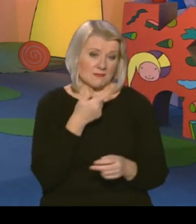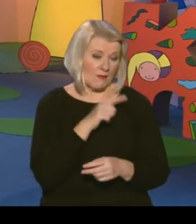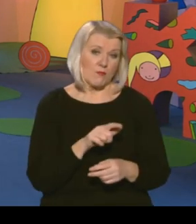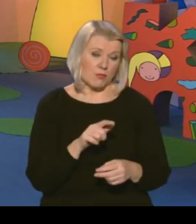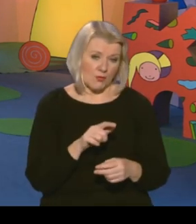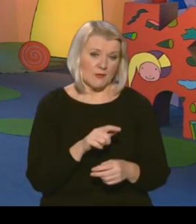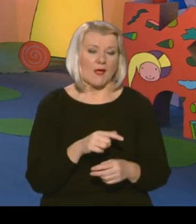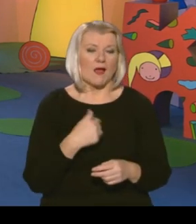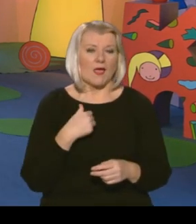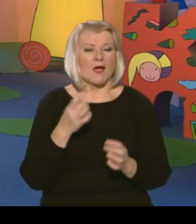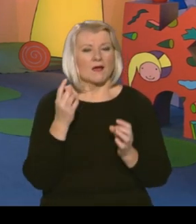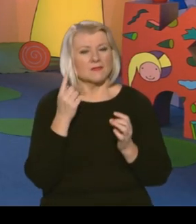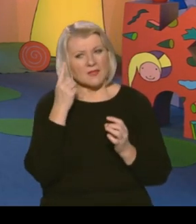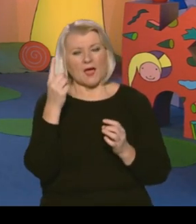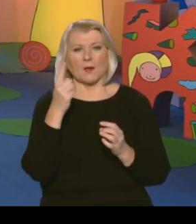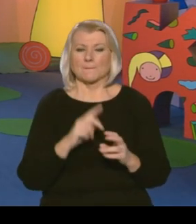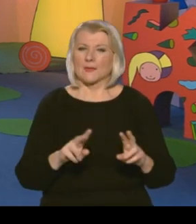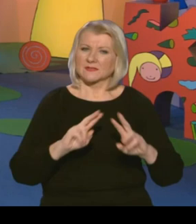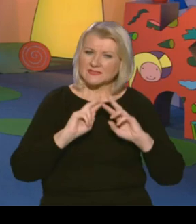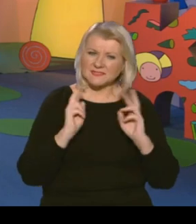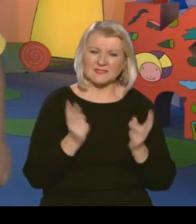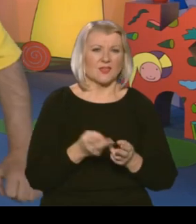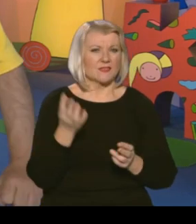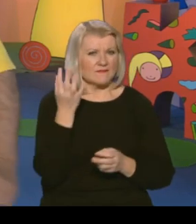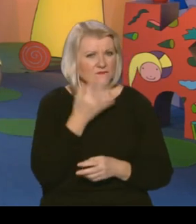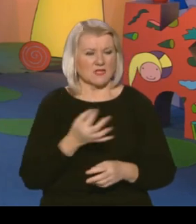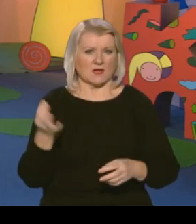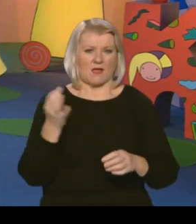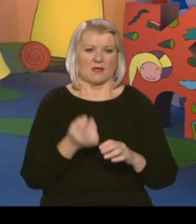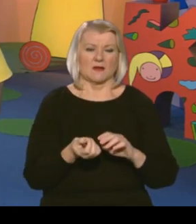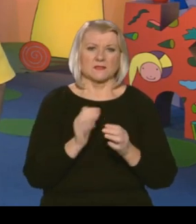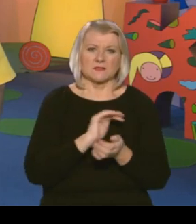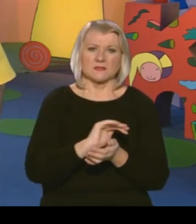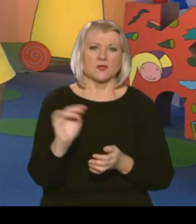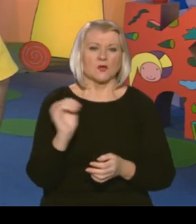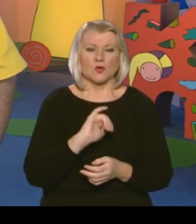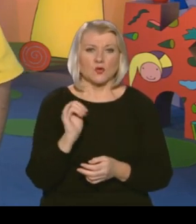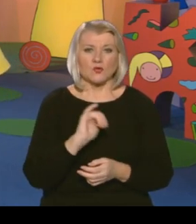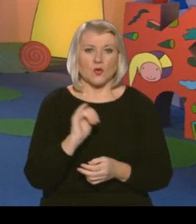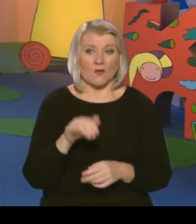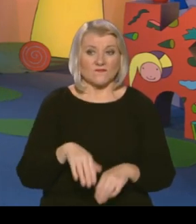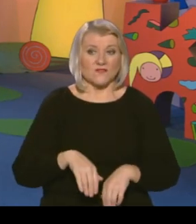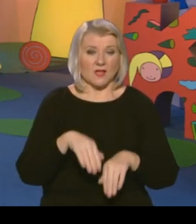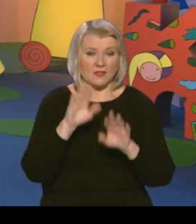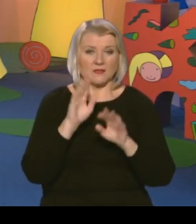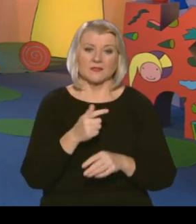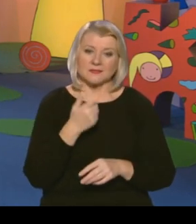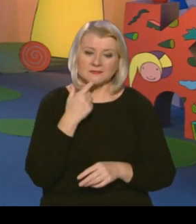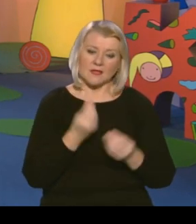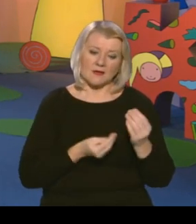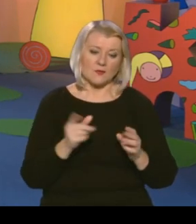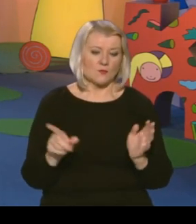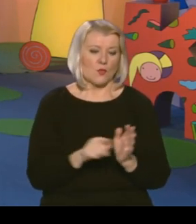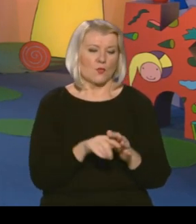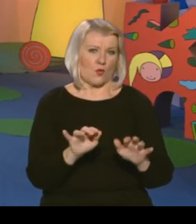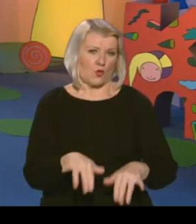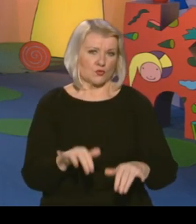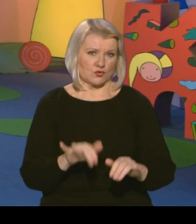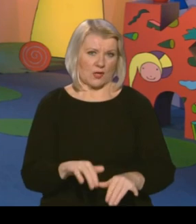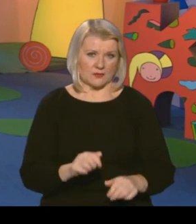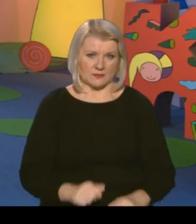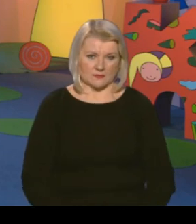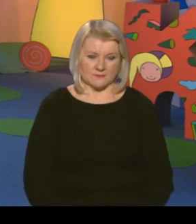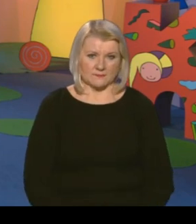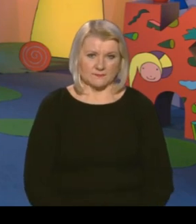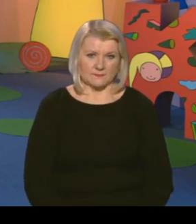jsem vymyslel nový světový vynález pro ty, co jsou velcí a chtějí si hrát s kočárky. A ty jsou